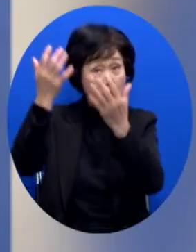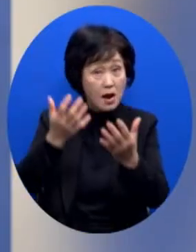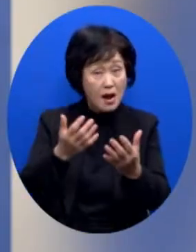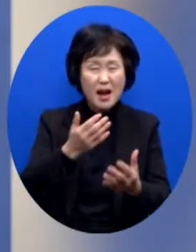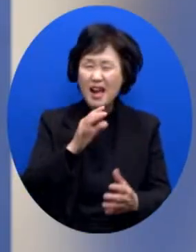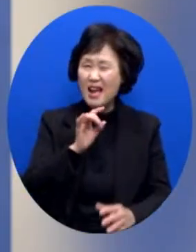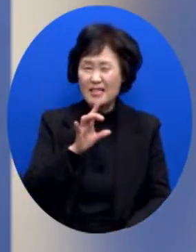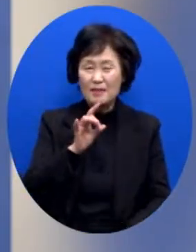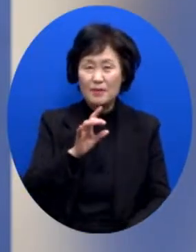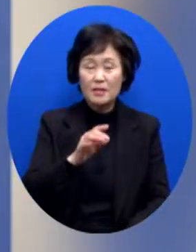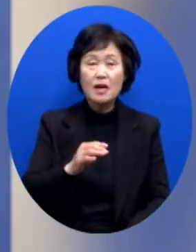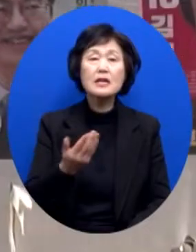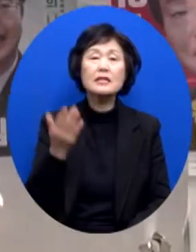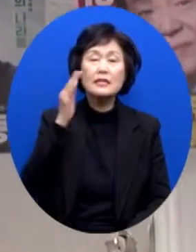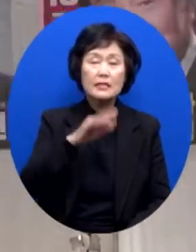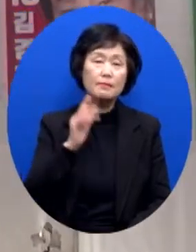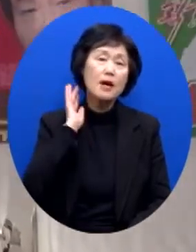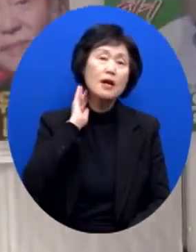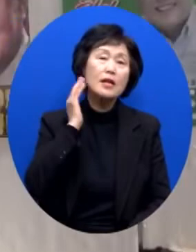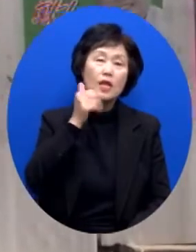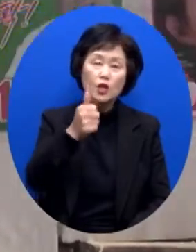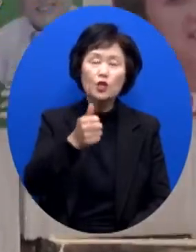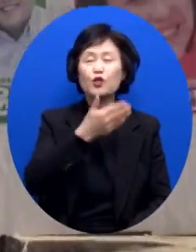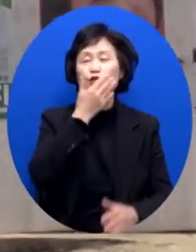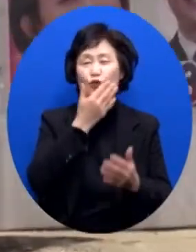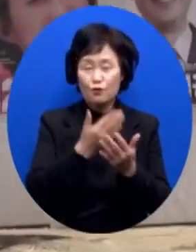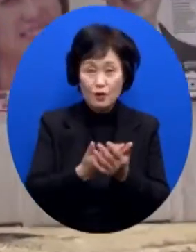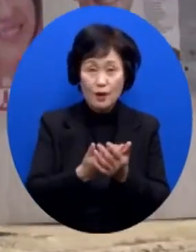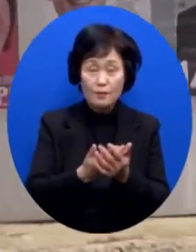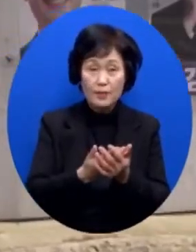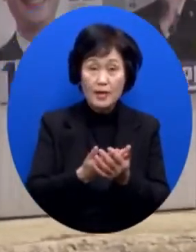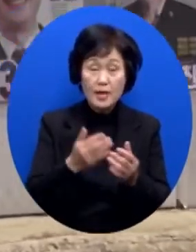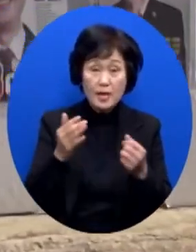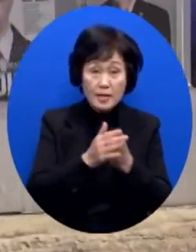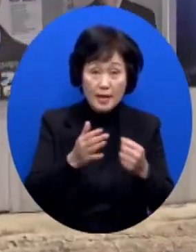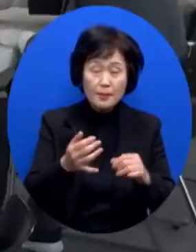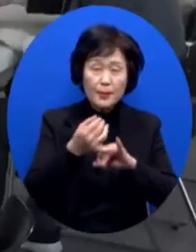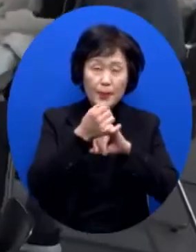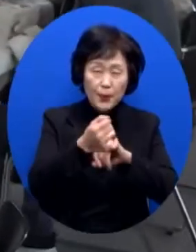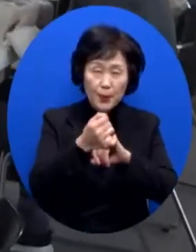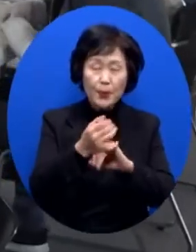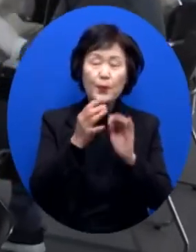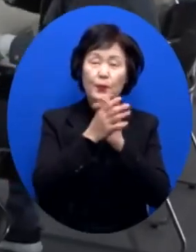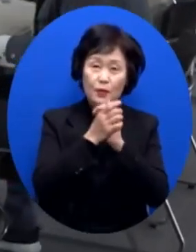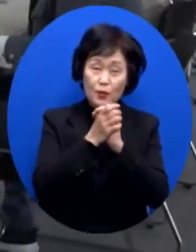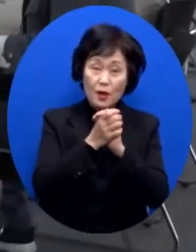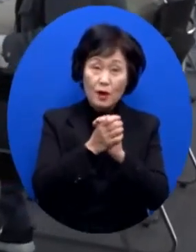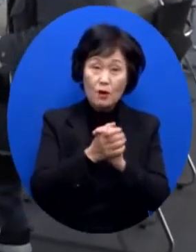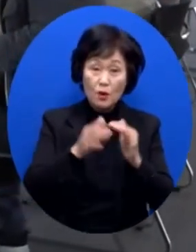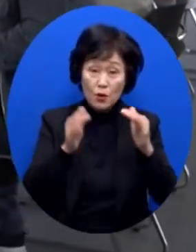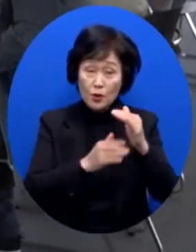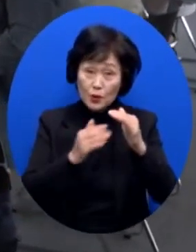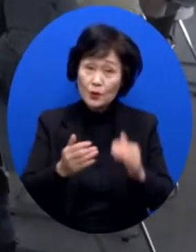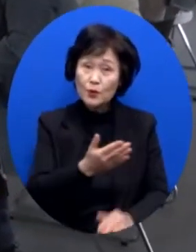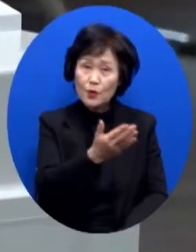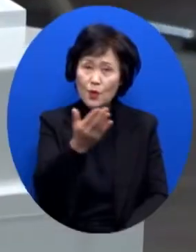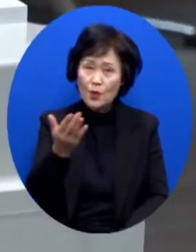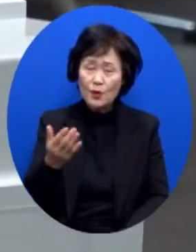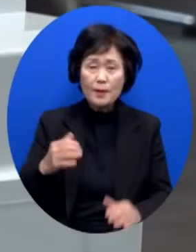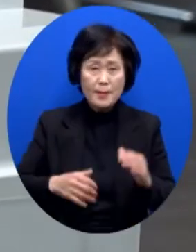중요한 위치입니다 그래서 반드시 기도하고 우리 성도들이 합심하여